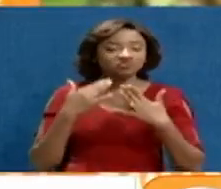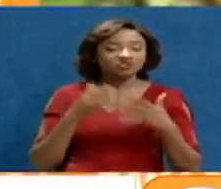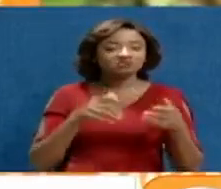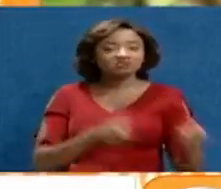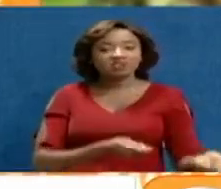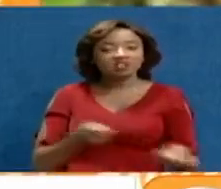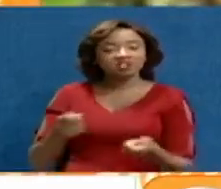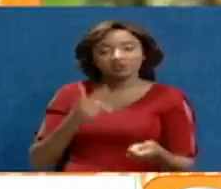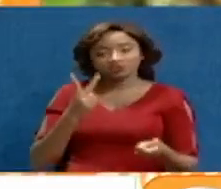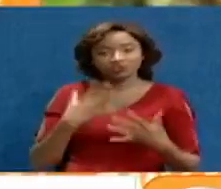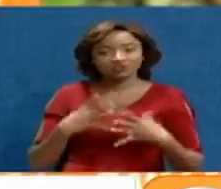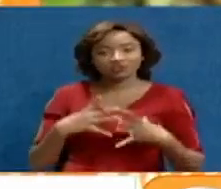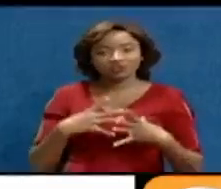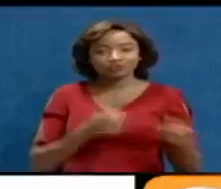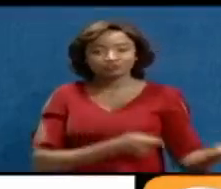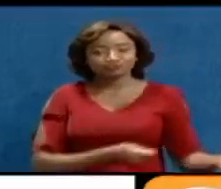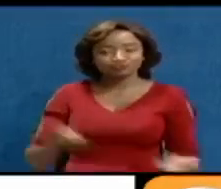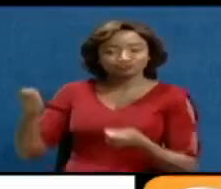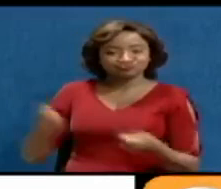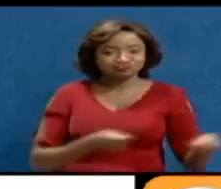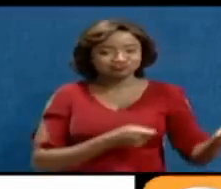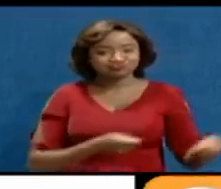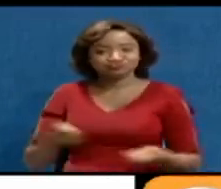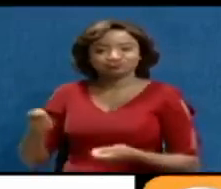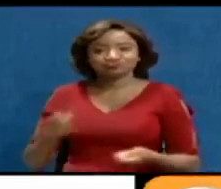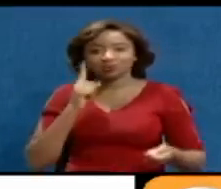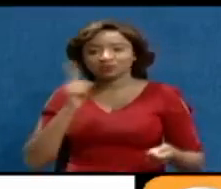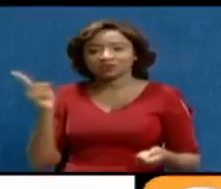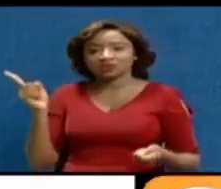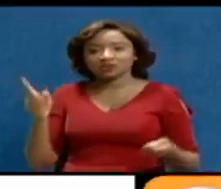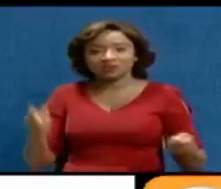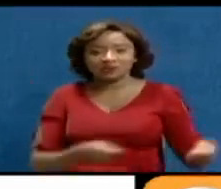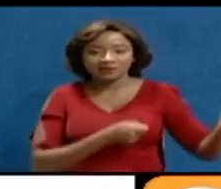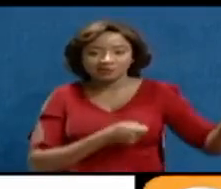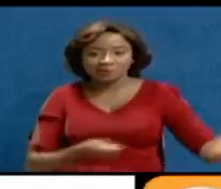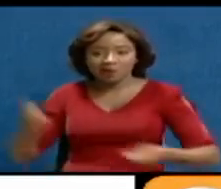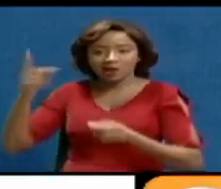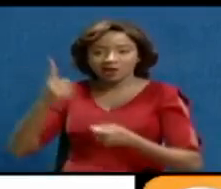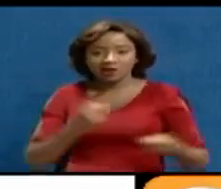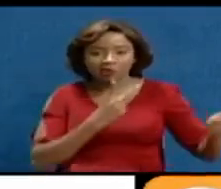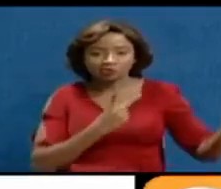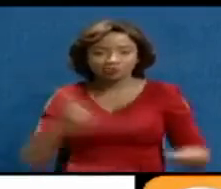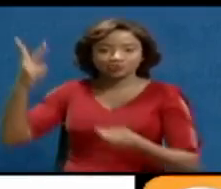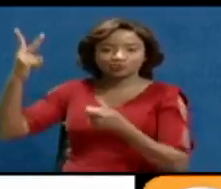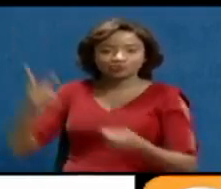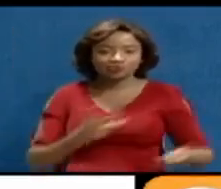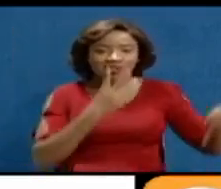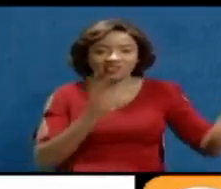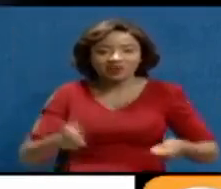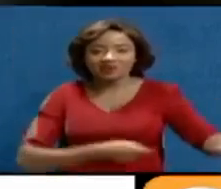watano, walimbeba na watu wawili kumvuta tu chini kwa mchanga. Hivyo wakaburi wakahesabu 1 mpaka 3